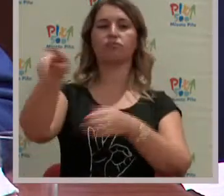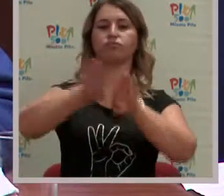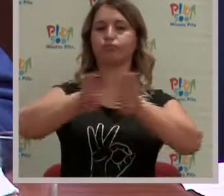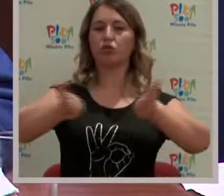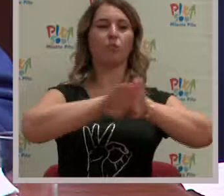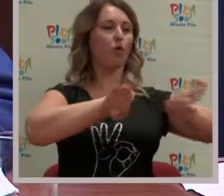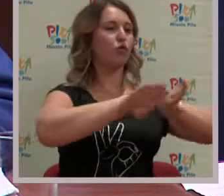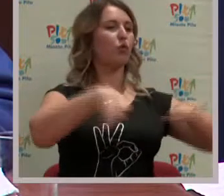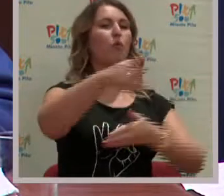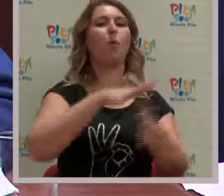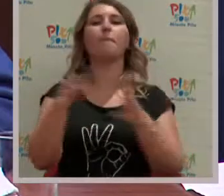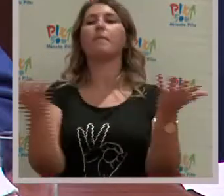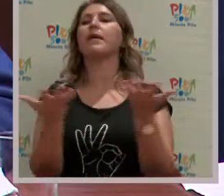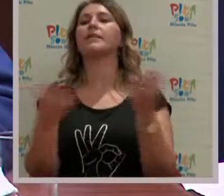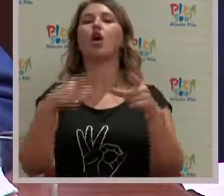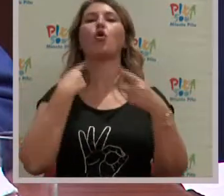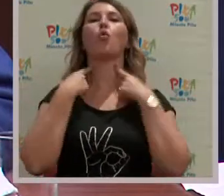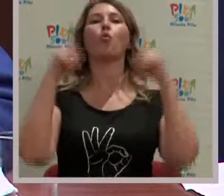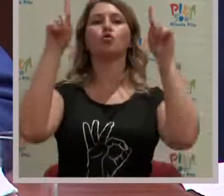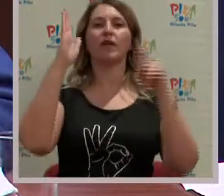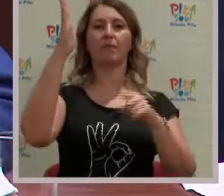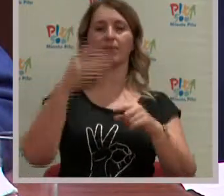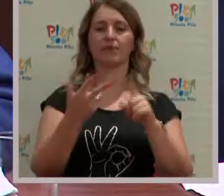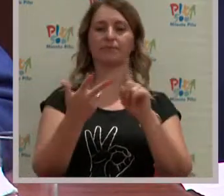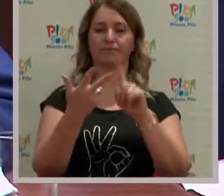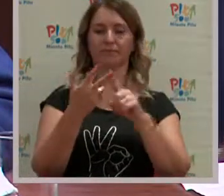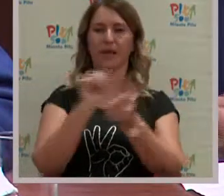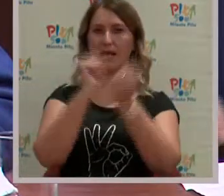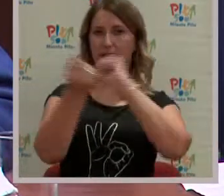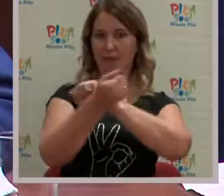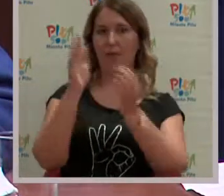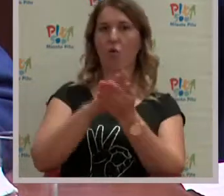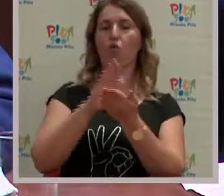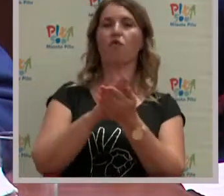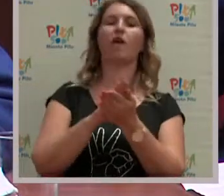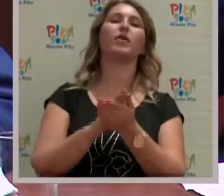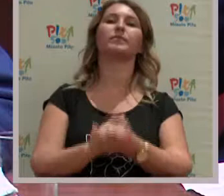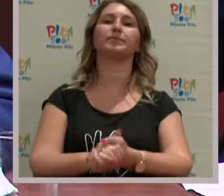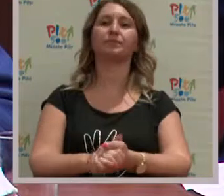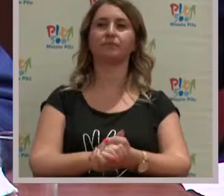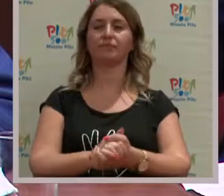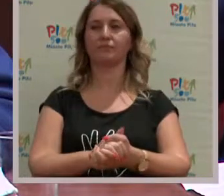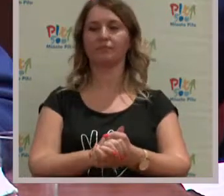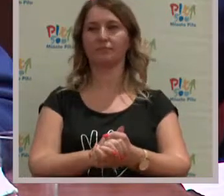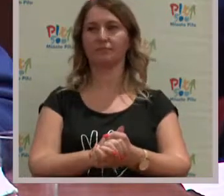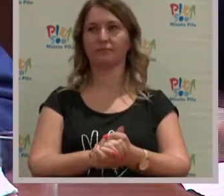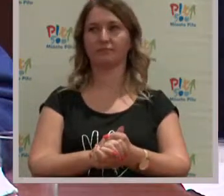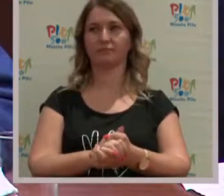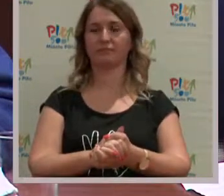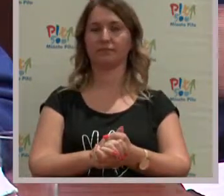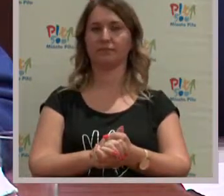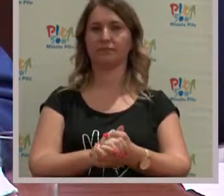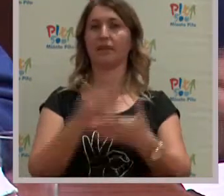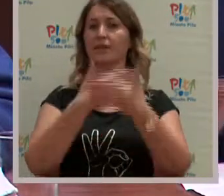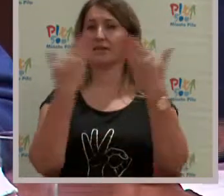głosowania. Punkt 3. Zmiany uchwały nr 51 łamane na 662 łamane na